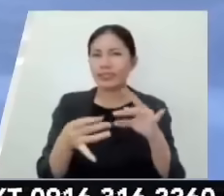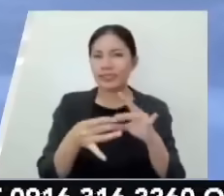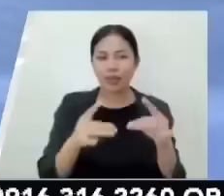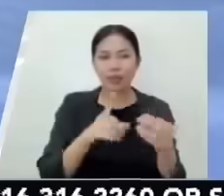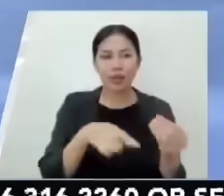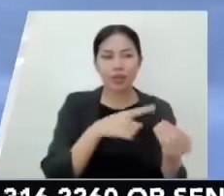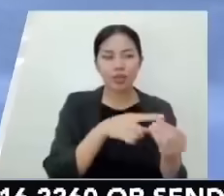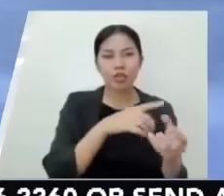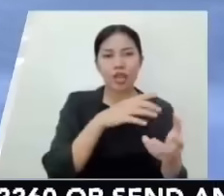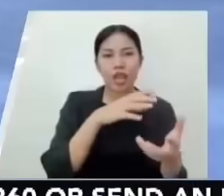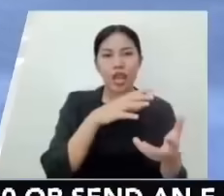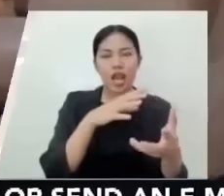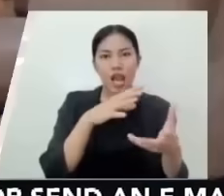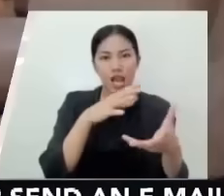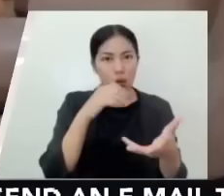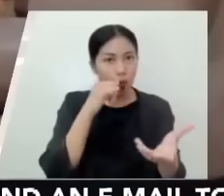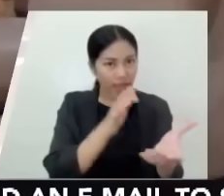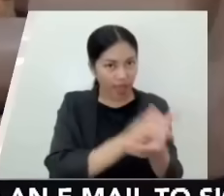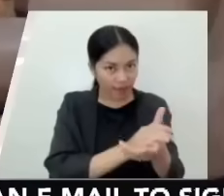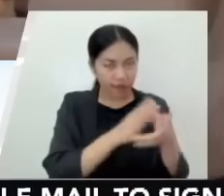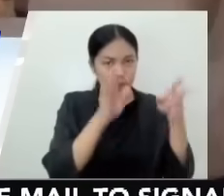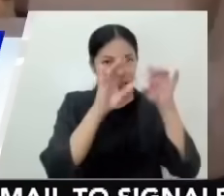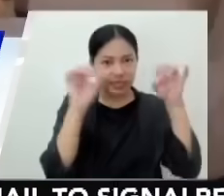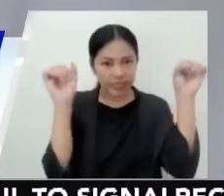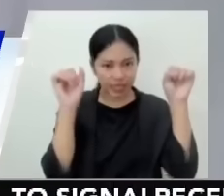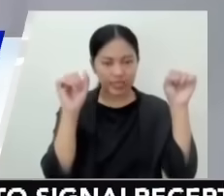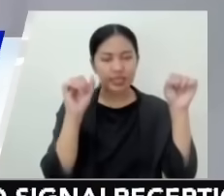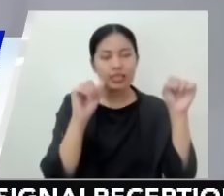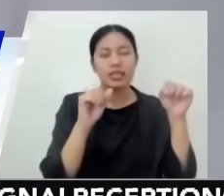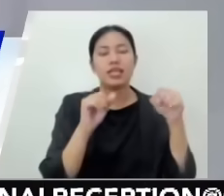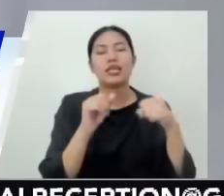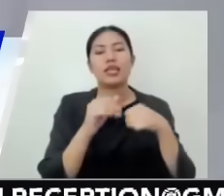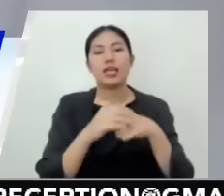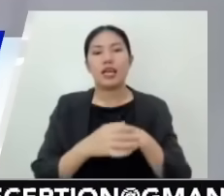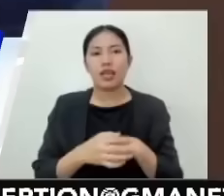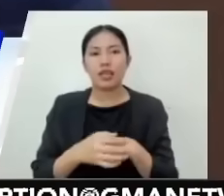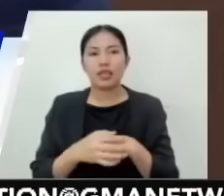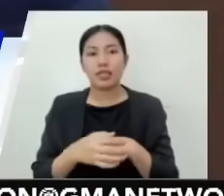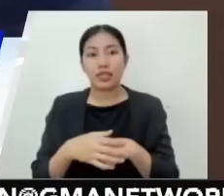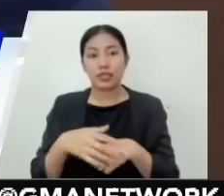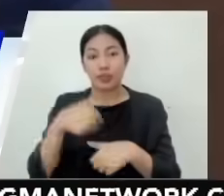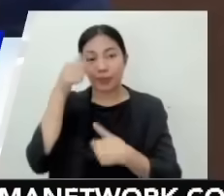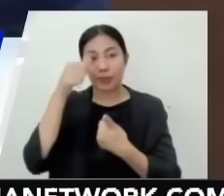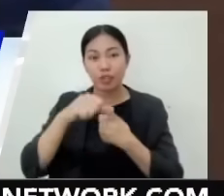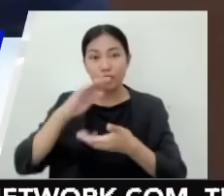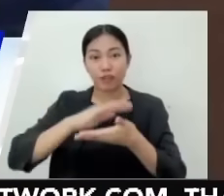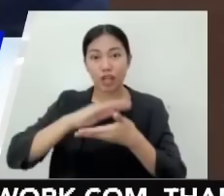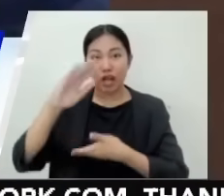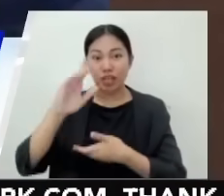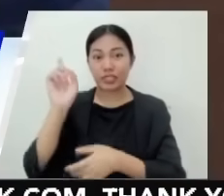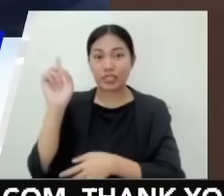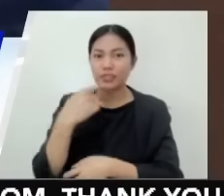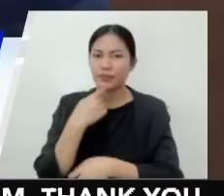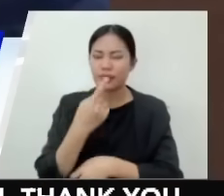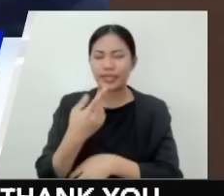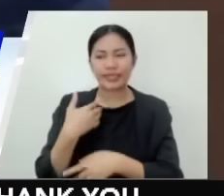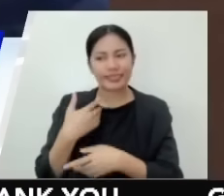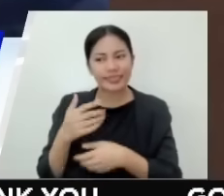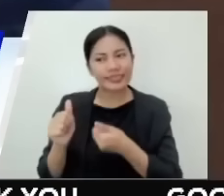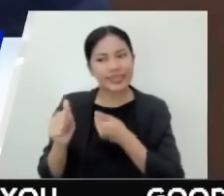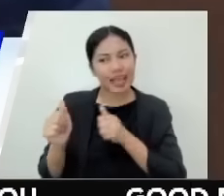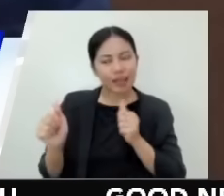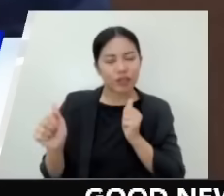isang panayam. Matatanda ang sinabi ng unang ginang sa vlog ni Anthony Taberna na iniiwasan niya ang Vice Presidente dahil sa